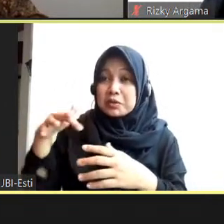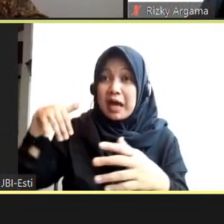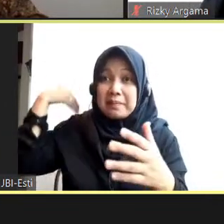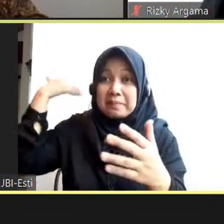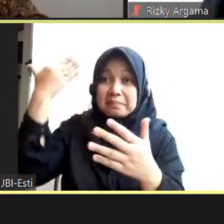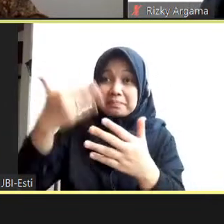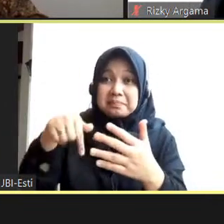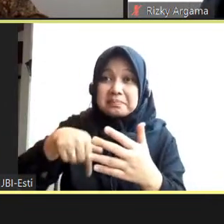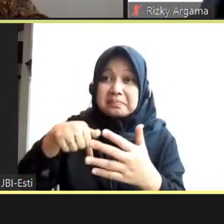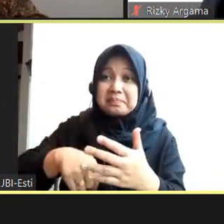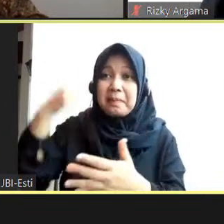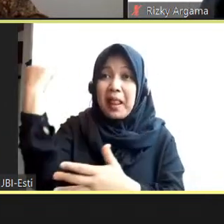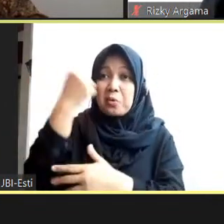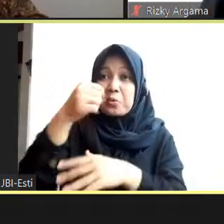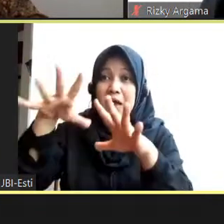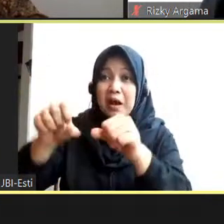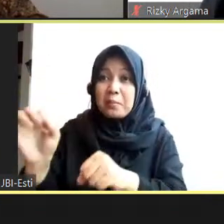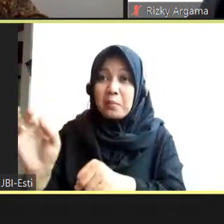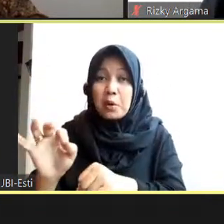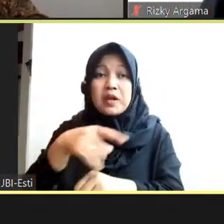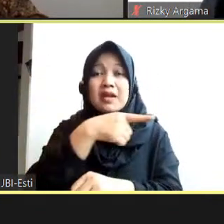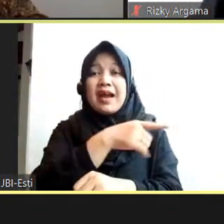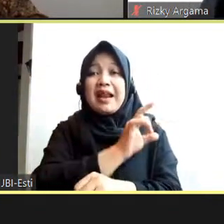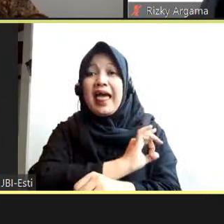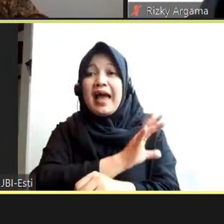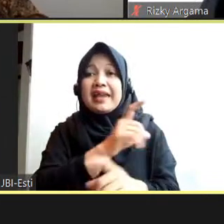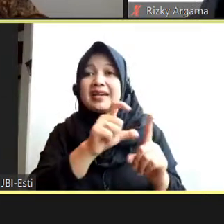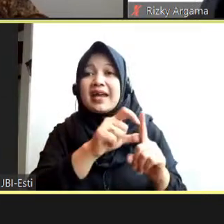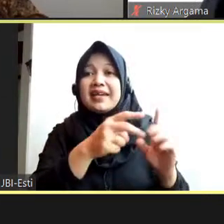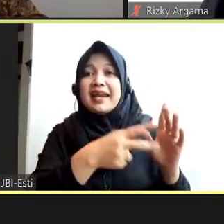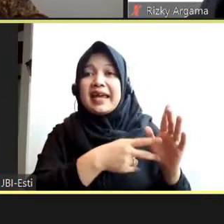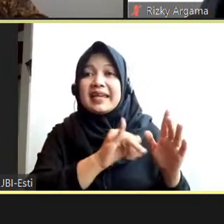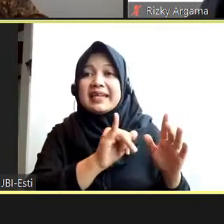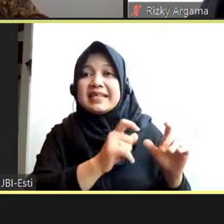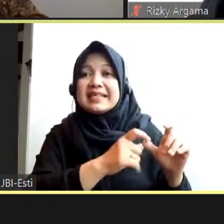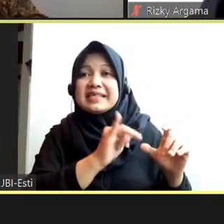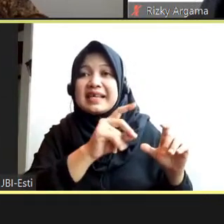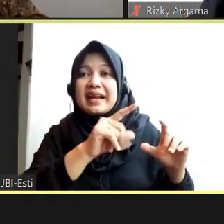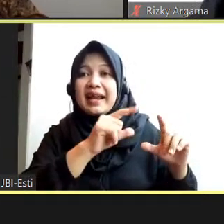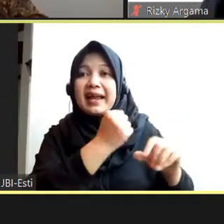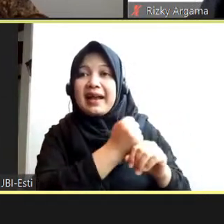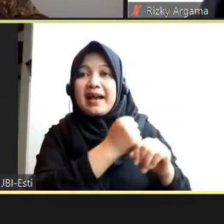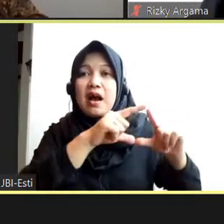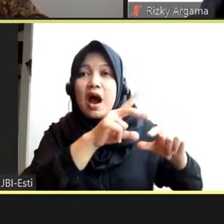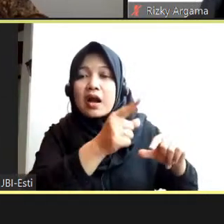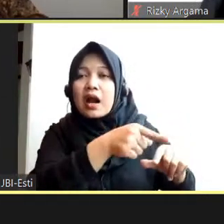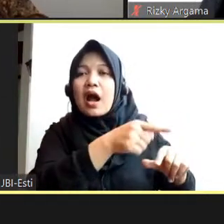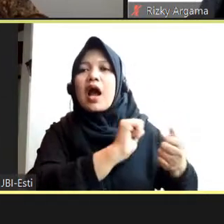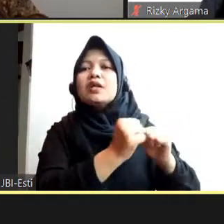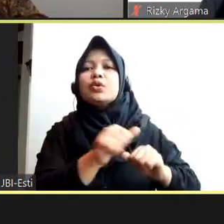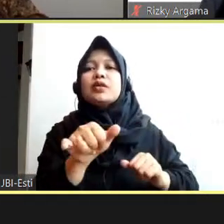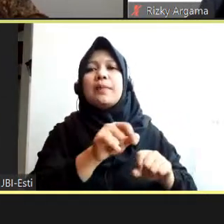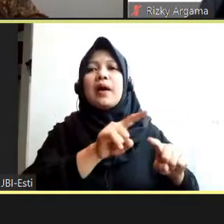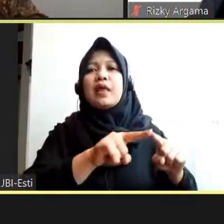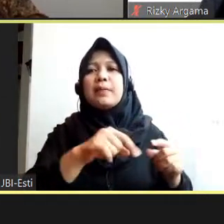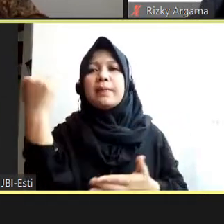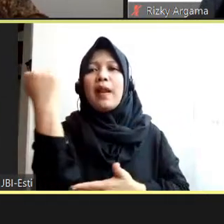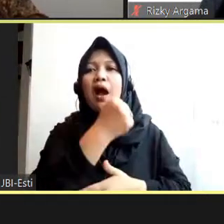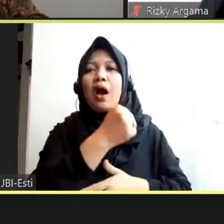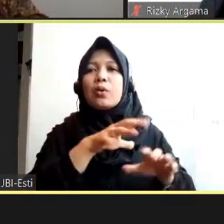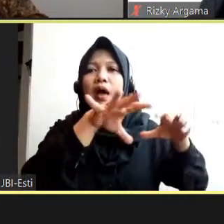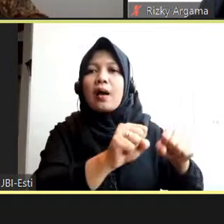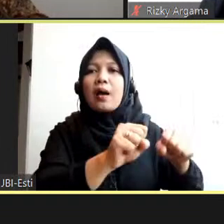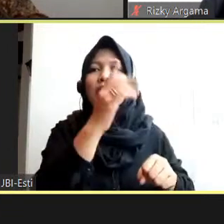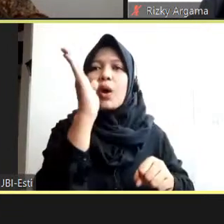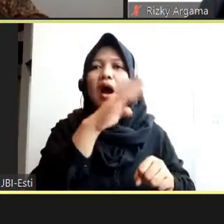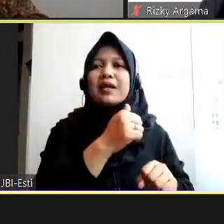Denny Siregar yang dalam 1 hari bisa langsung tertangkap. Padahal secara ciri pengambil alihan kurang lebih mirip,